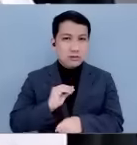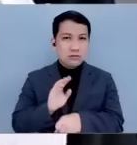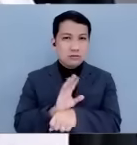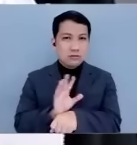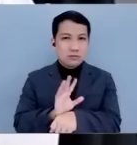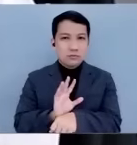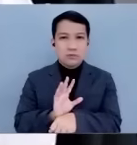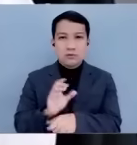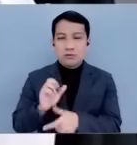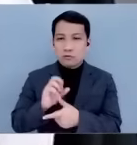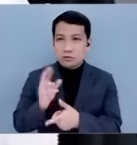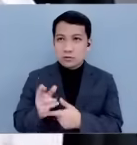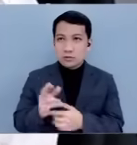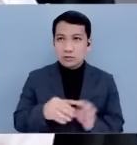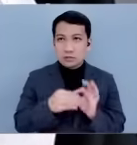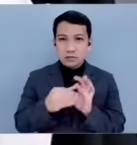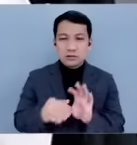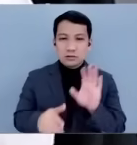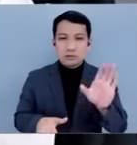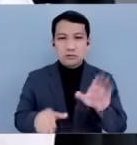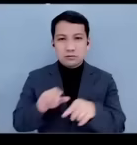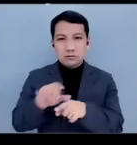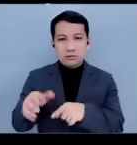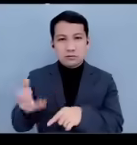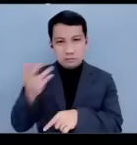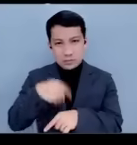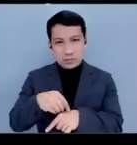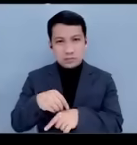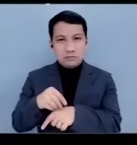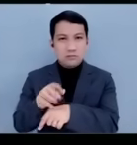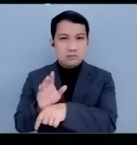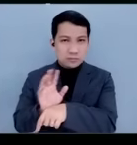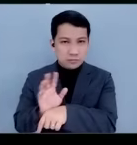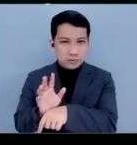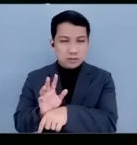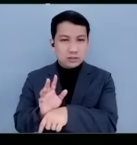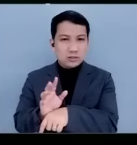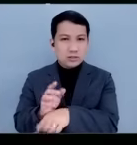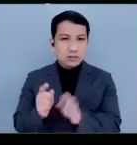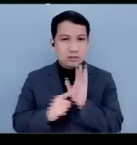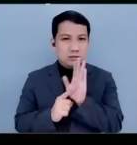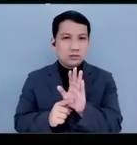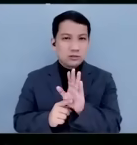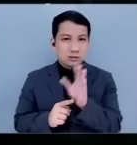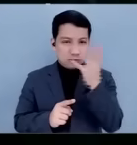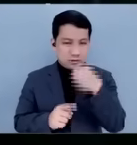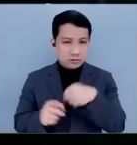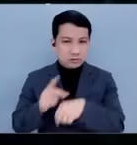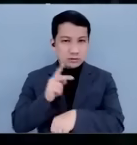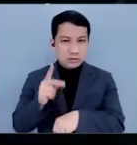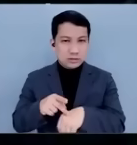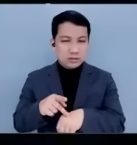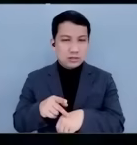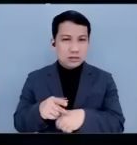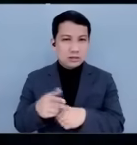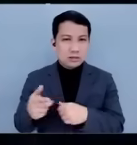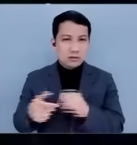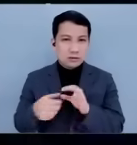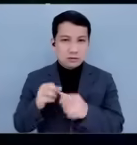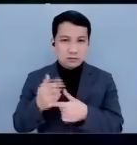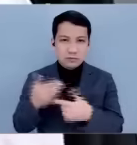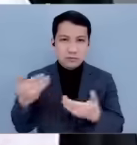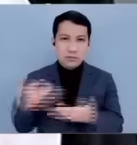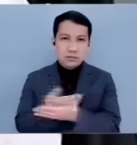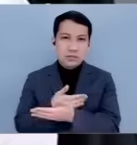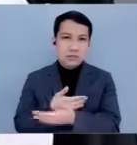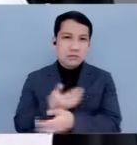maging cast ng isang magandang-magandang film, mapapakita yung ganda ng Pilipinas, yung mga ganyan po, and or something new, like